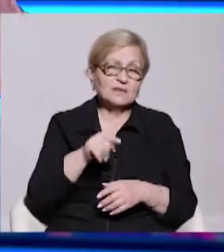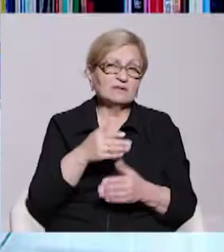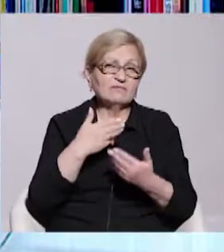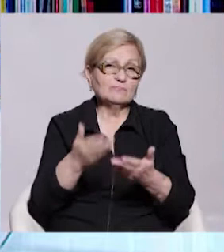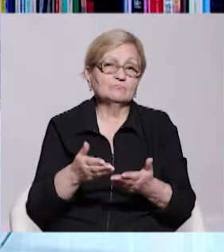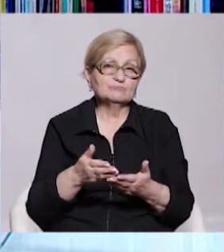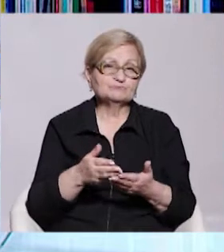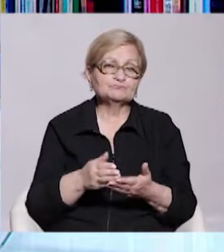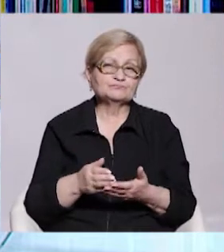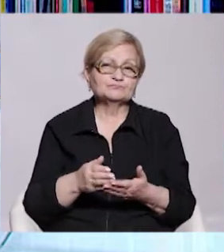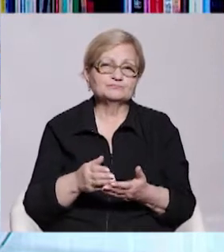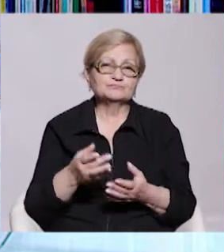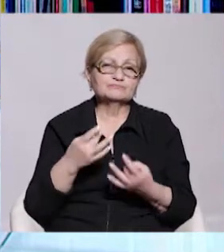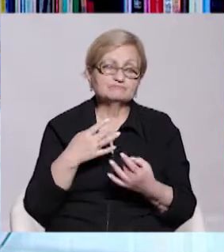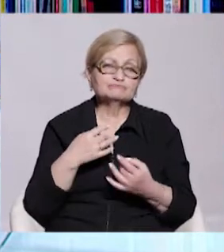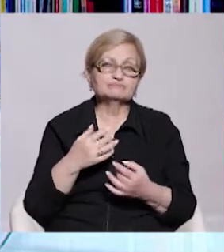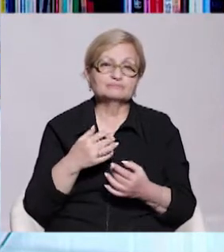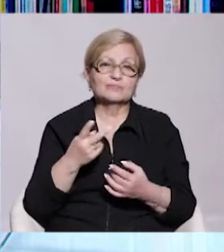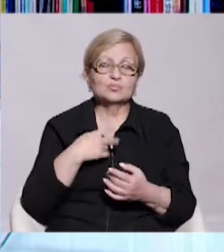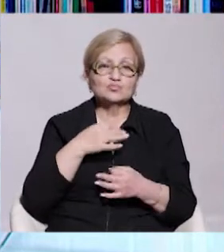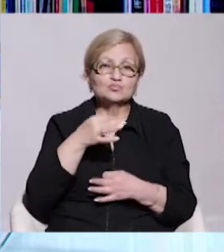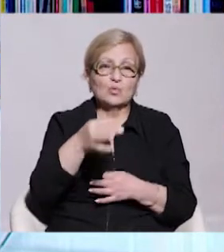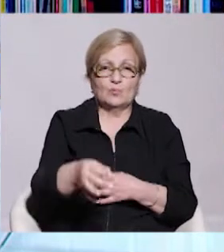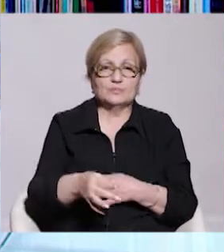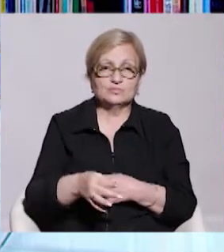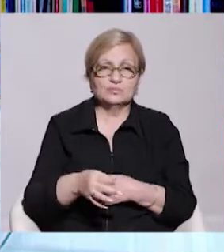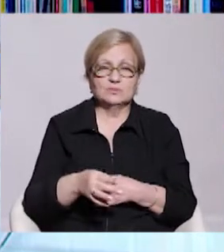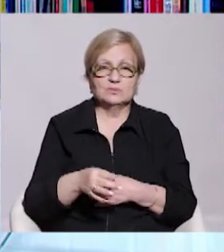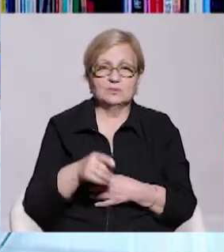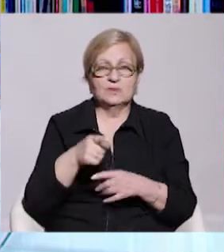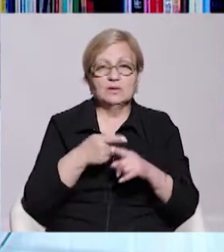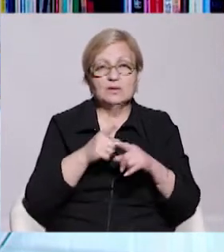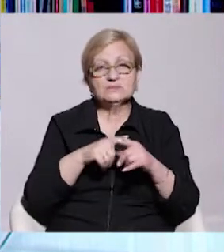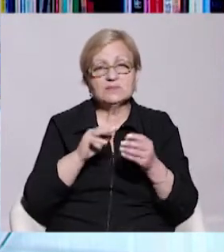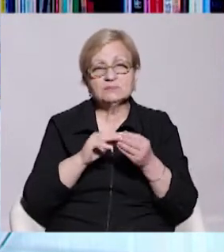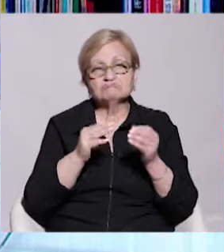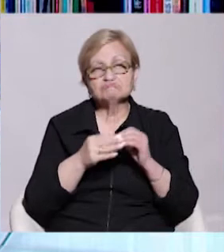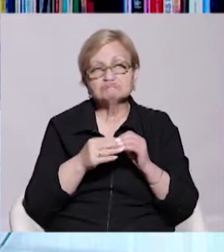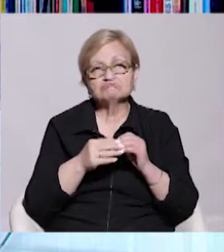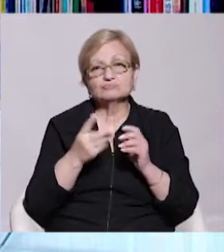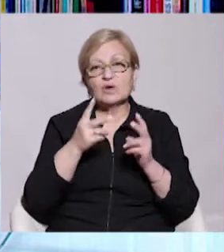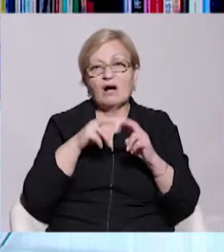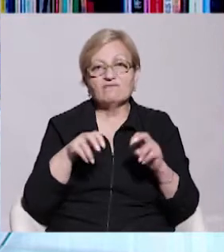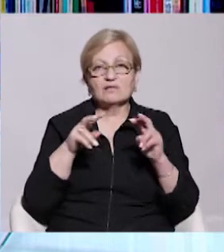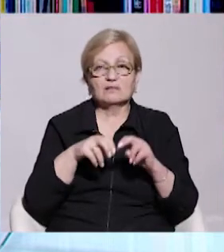ხოლმე ამ ამბავს. და ამ კითხვაზე უნდა უპასუხოთ ხოლმე. ეს არის ხოლმე პრობლემა, რომ რაღაც არის